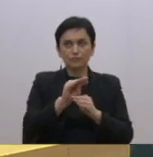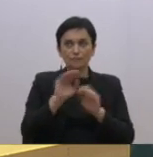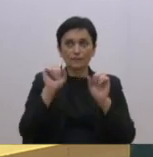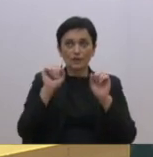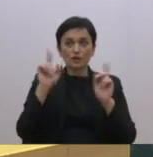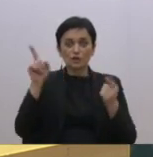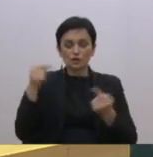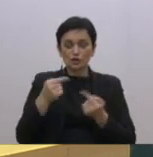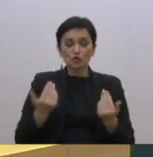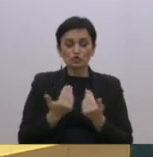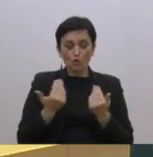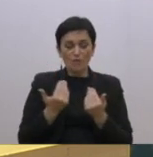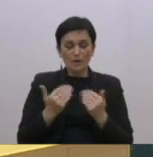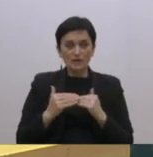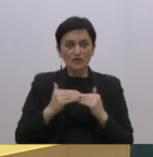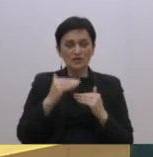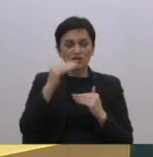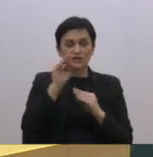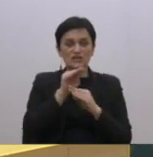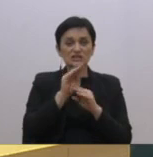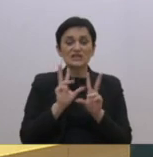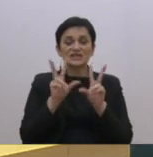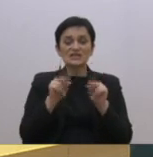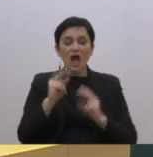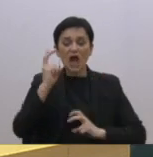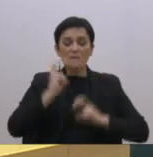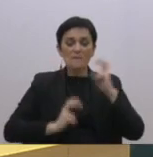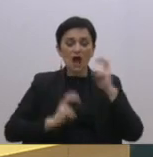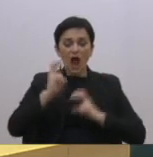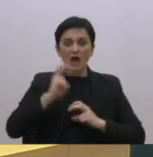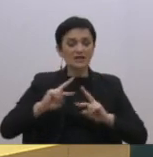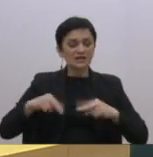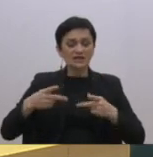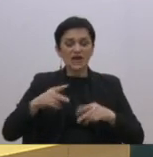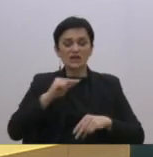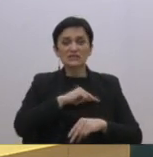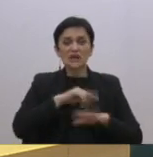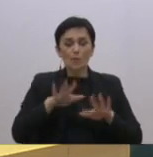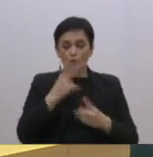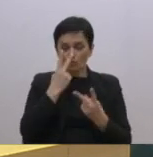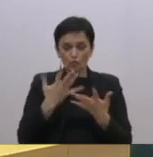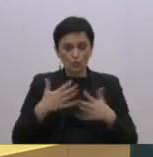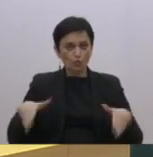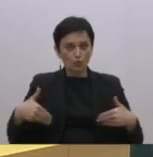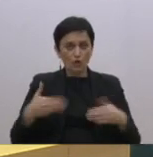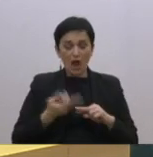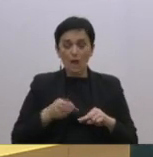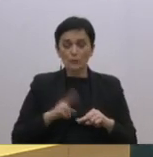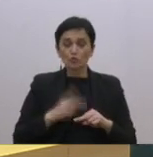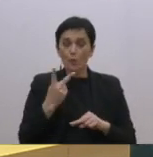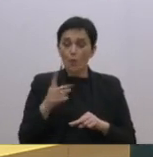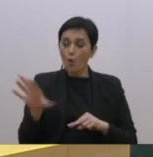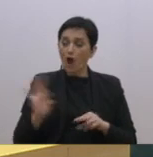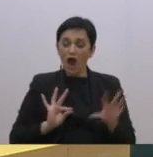შესაბამისად იზრდება ცხოვრება და დაპირებული ფაბრიკა ქარხნების ნაცვლად სამუშაო ადგილები კვლავ არ ჩანს. ამიტომ ორი არჩევანი